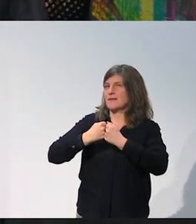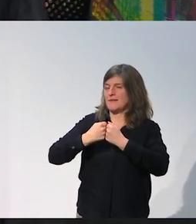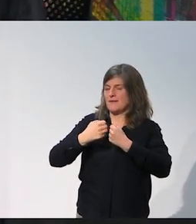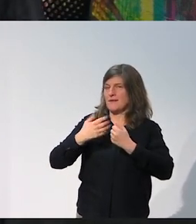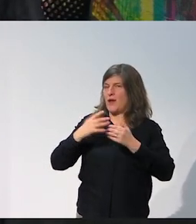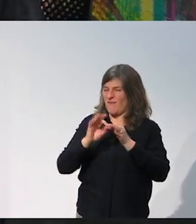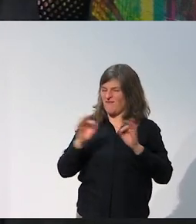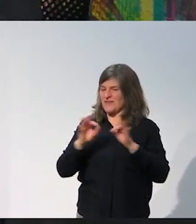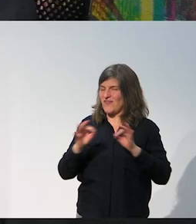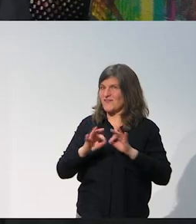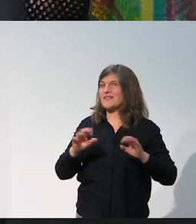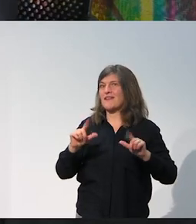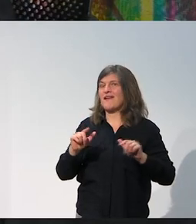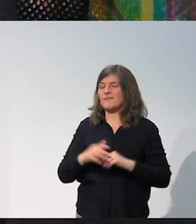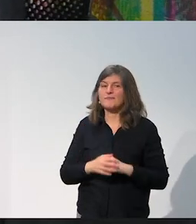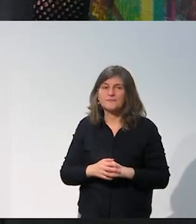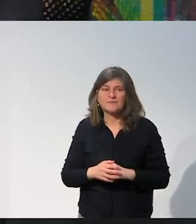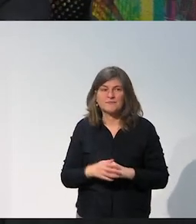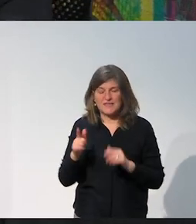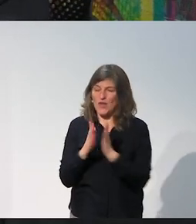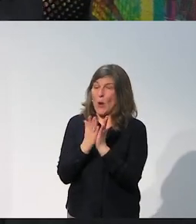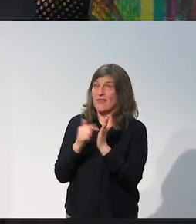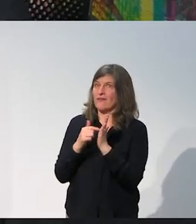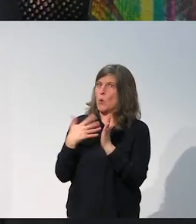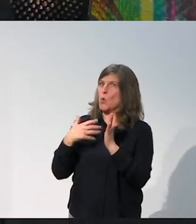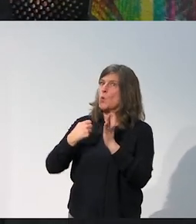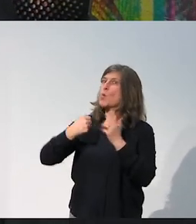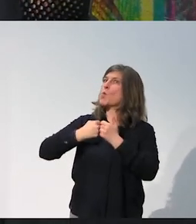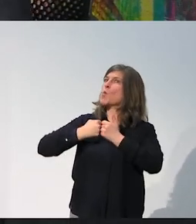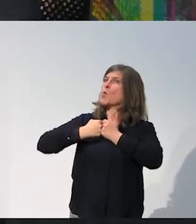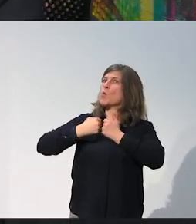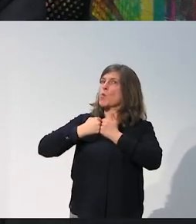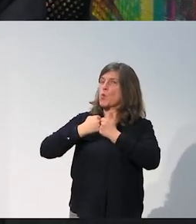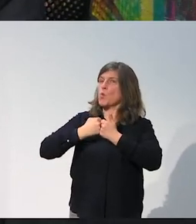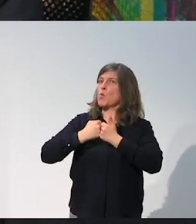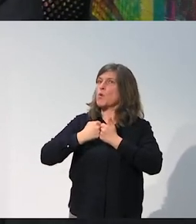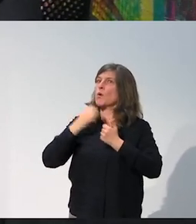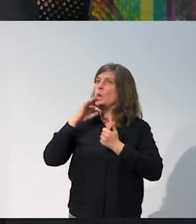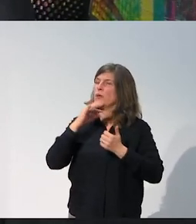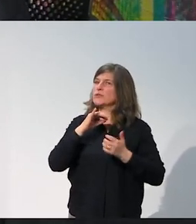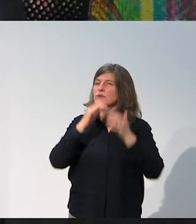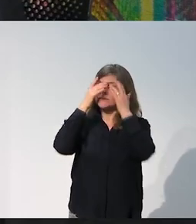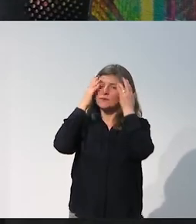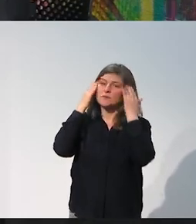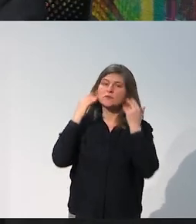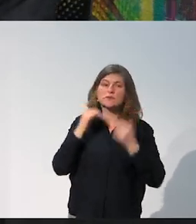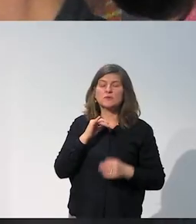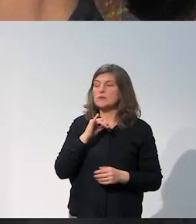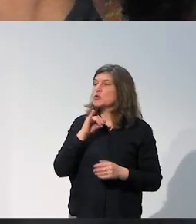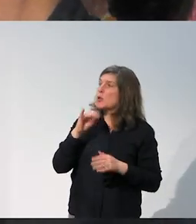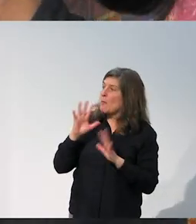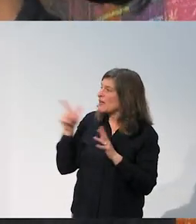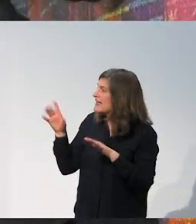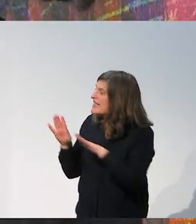et à la coulée du texte. Le livre est tendu, et le livre est tendu jusqu'... Je vais peut-être donner une image qui ne vous plaira